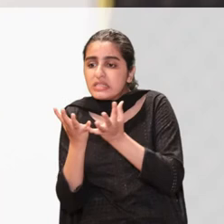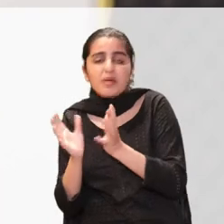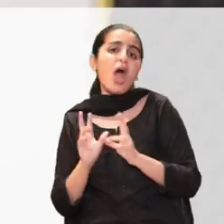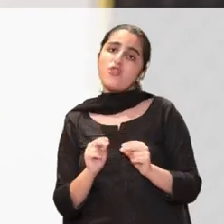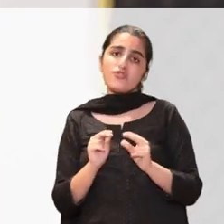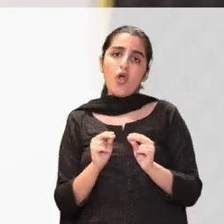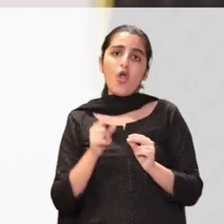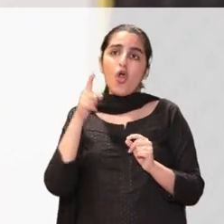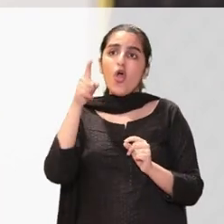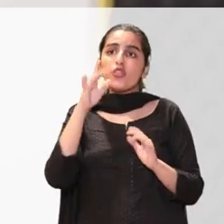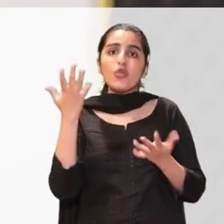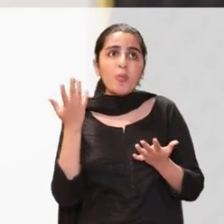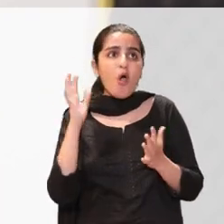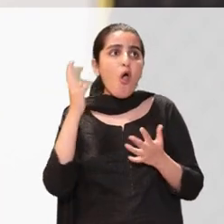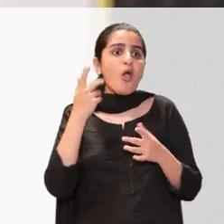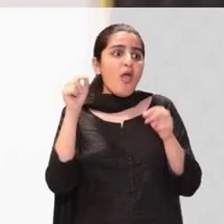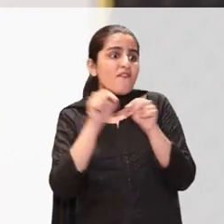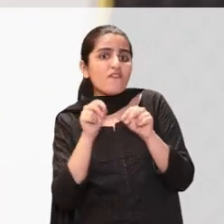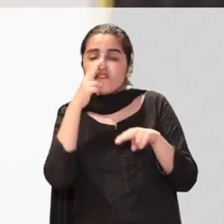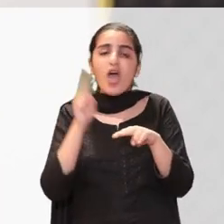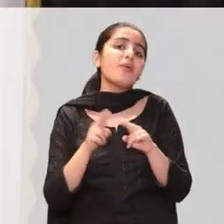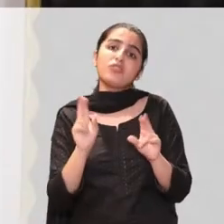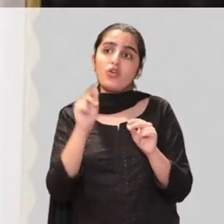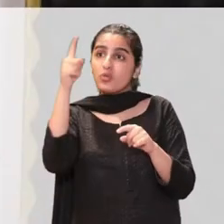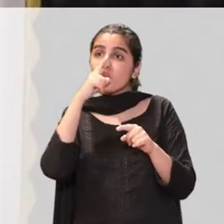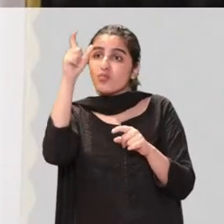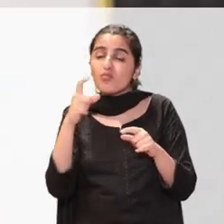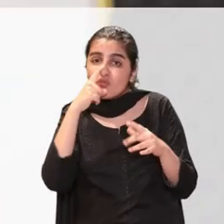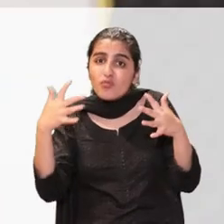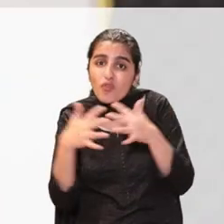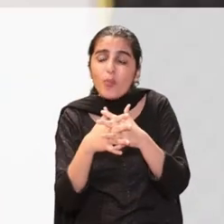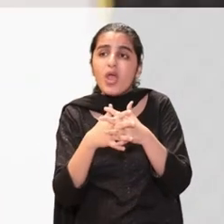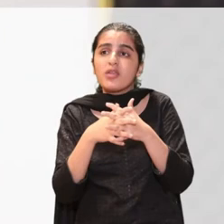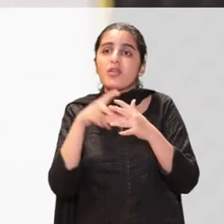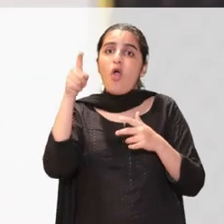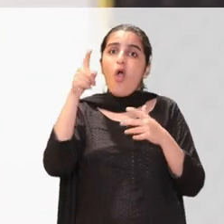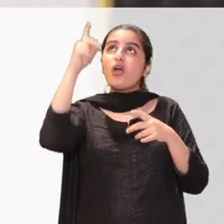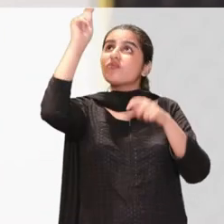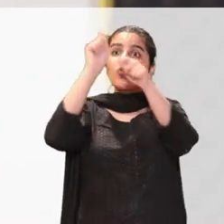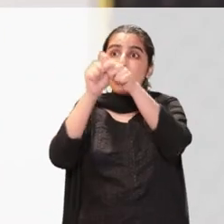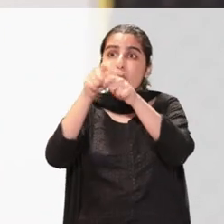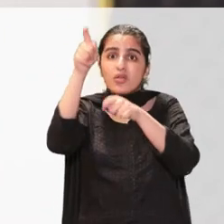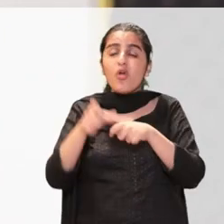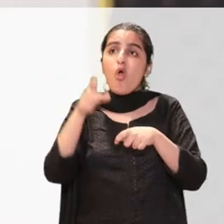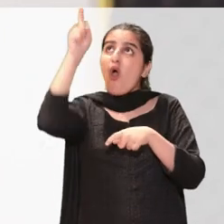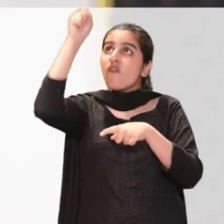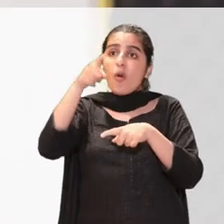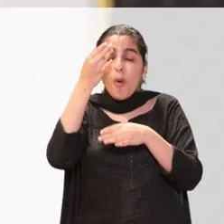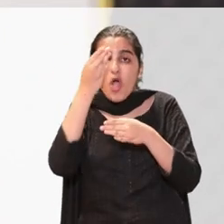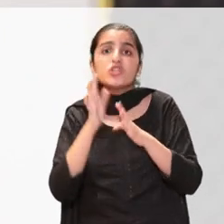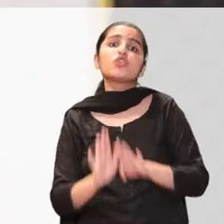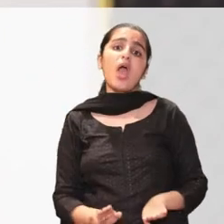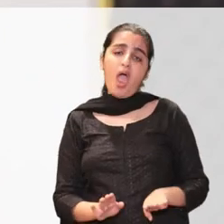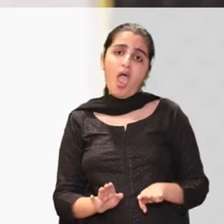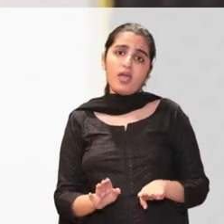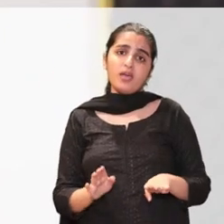शोल्ड यू टू द क्रिएटर होममेड ट्यूब क्रिएटर जहां पर एक बच्चे को जन्म देना आप उसके लिए त डाल देंगे है